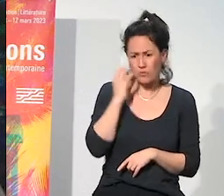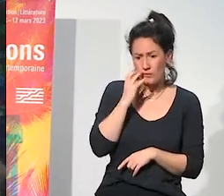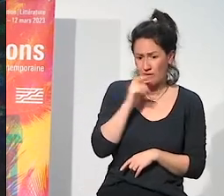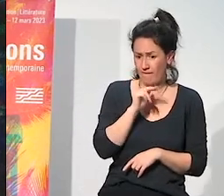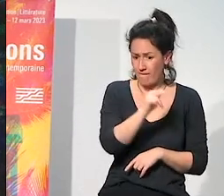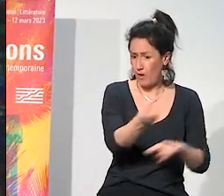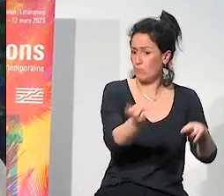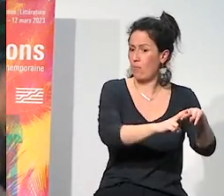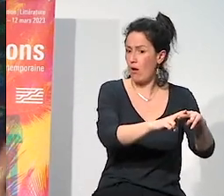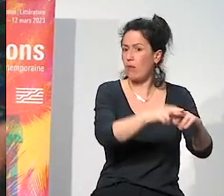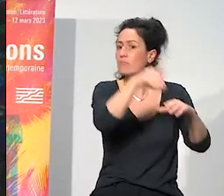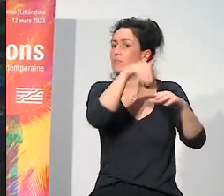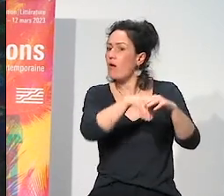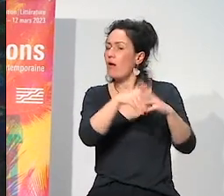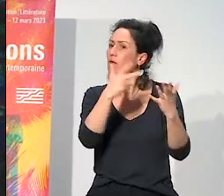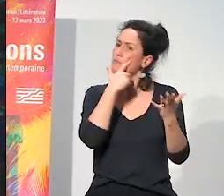génocide et